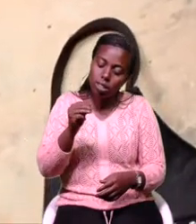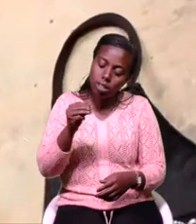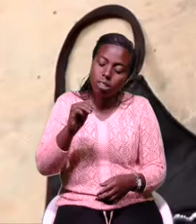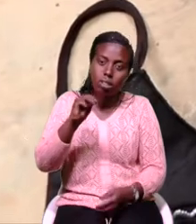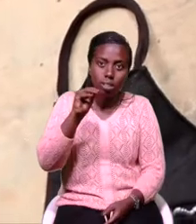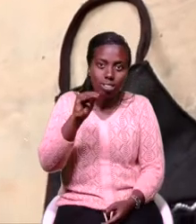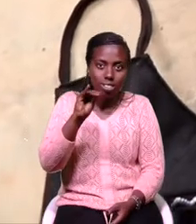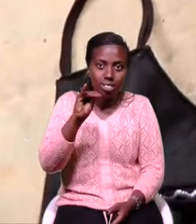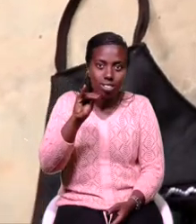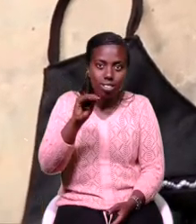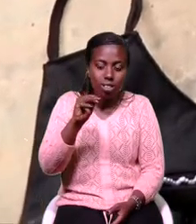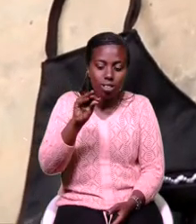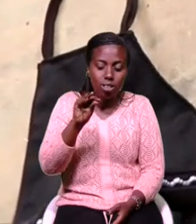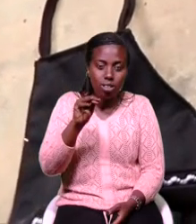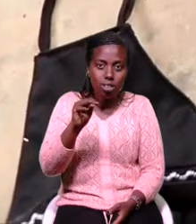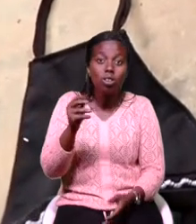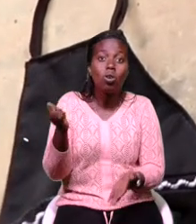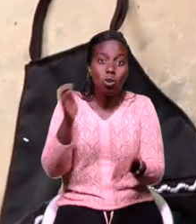byiza